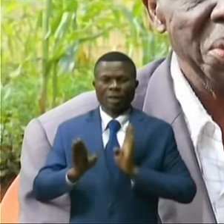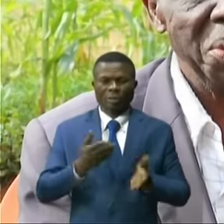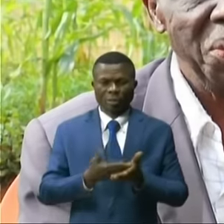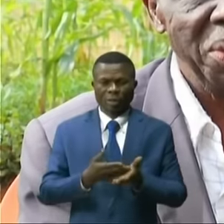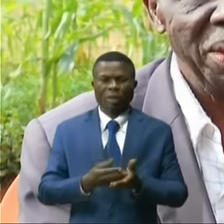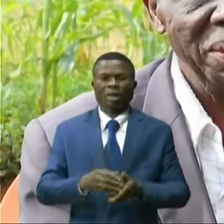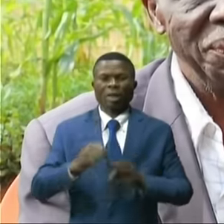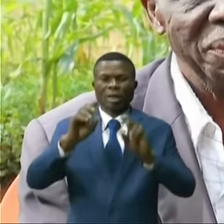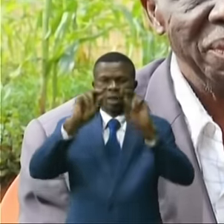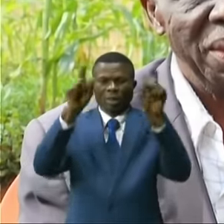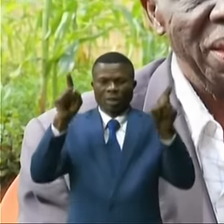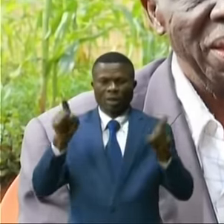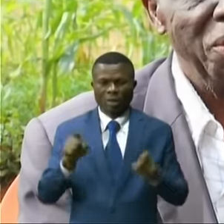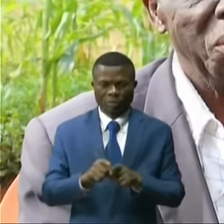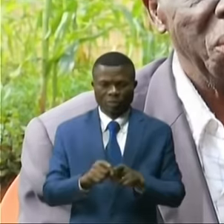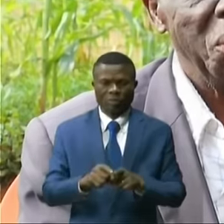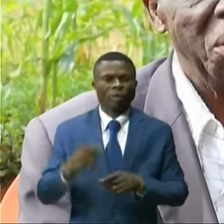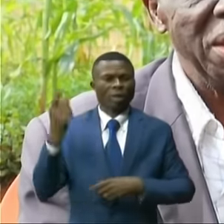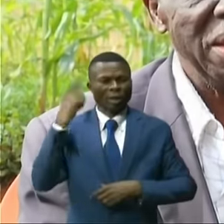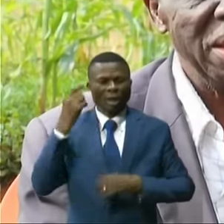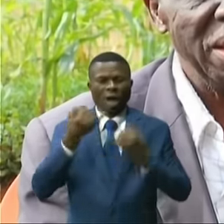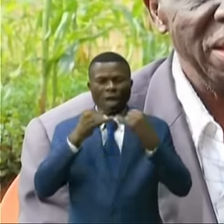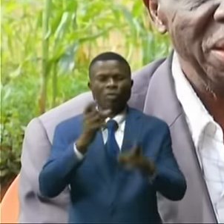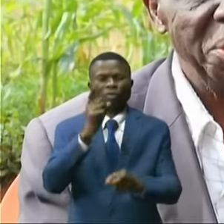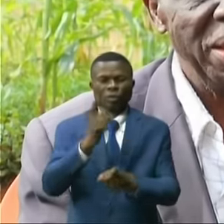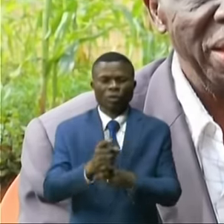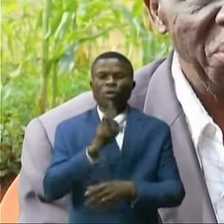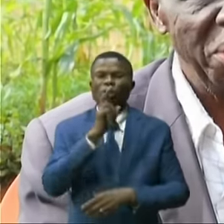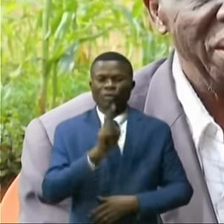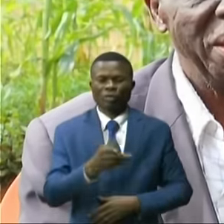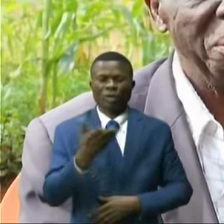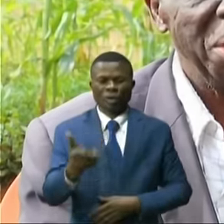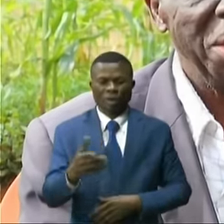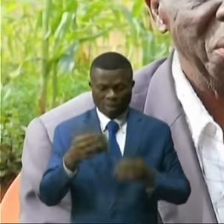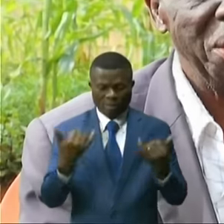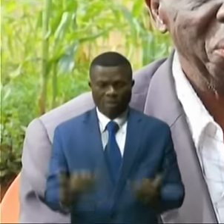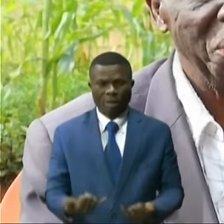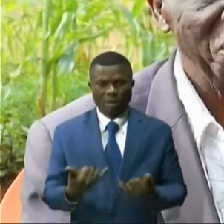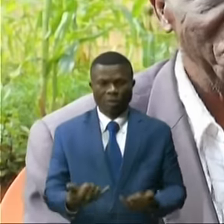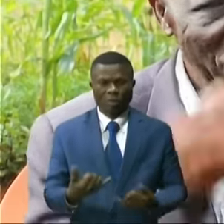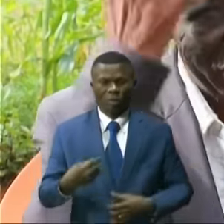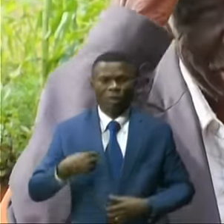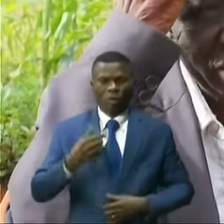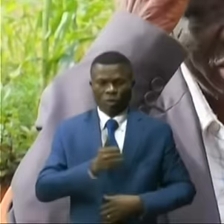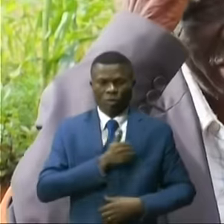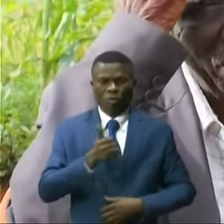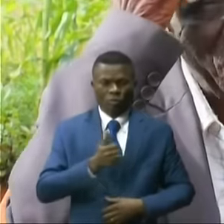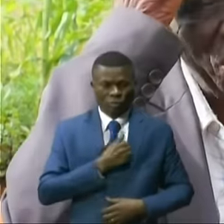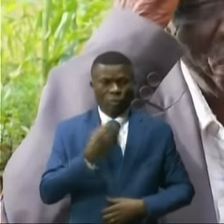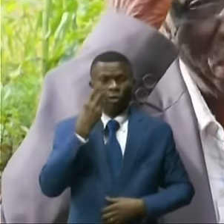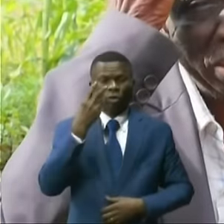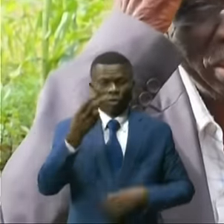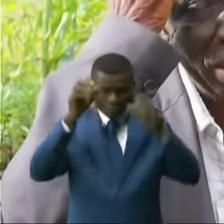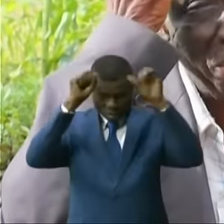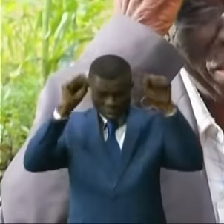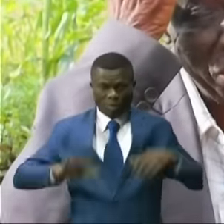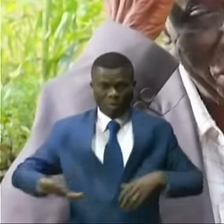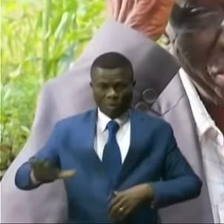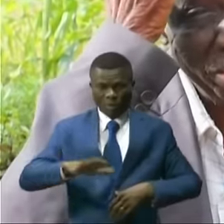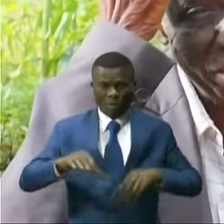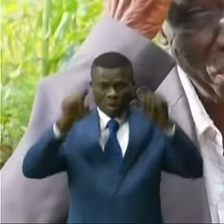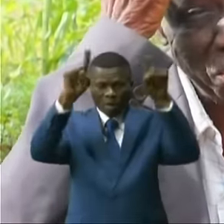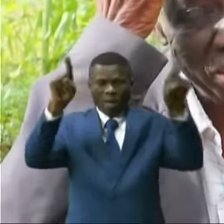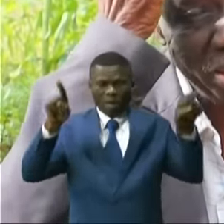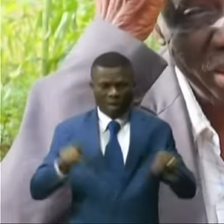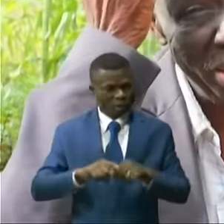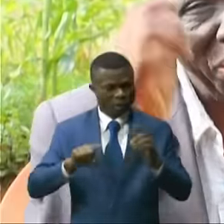télévision nous aurons des informations fiables et sûres cette fois-ci de nous-même nous allons voir le président de la rép